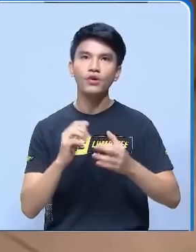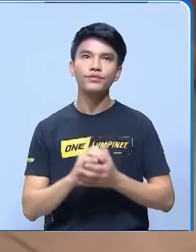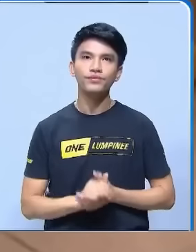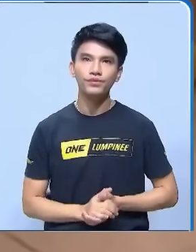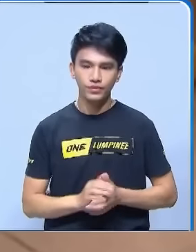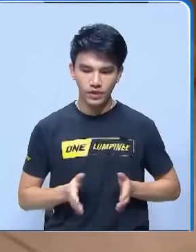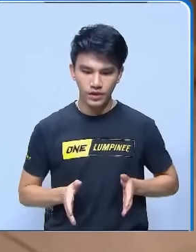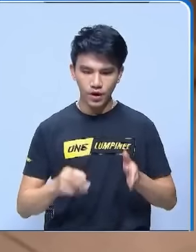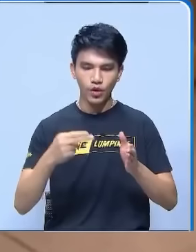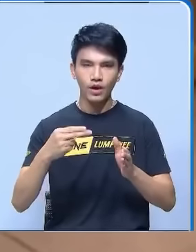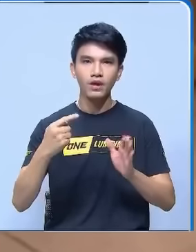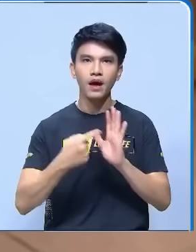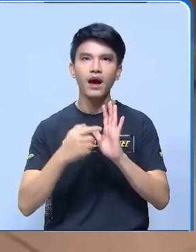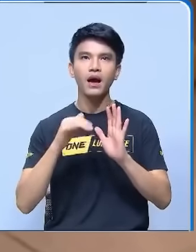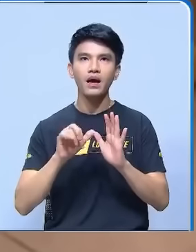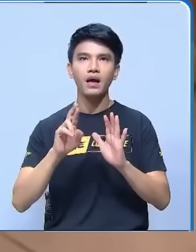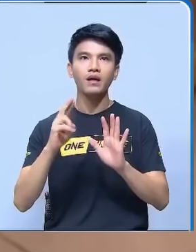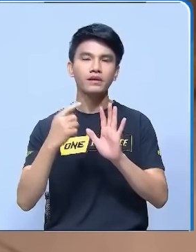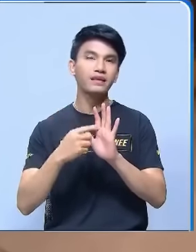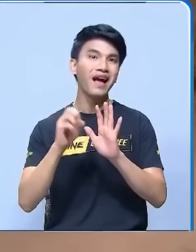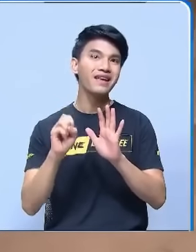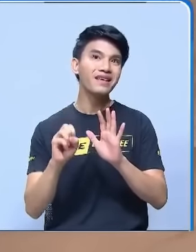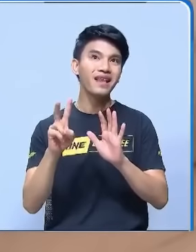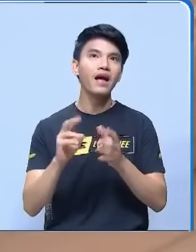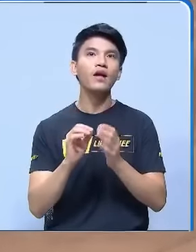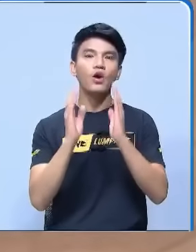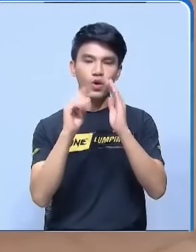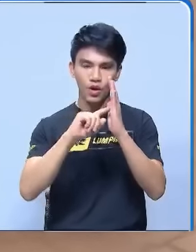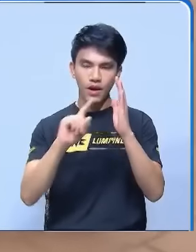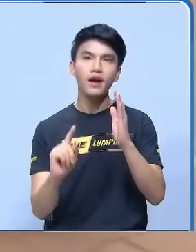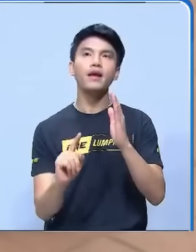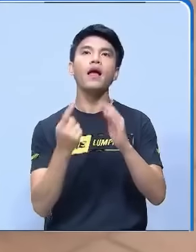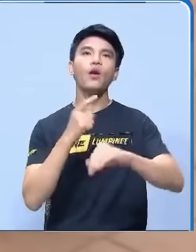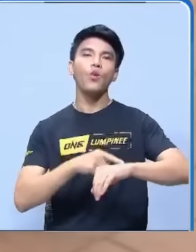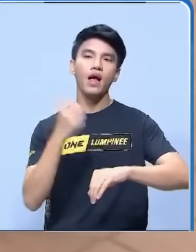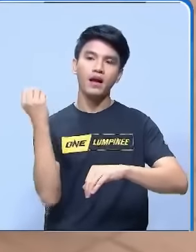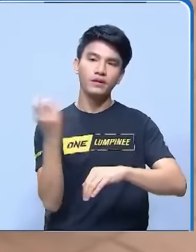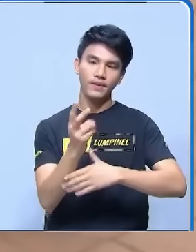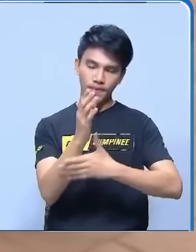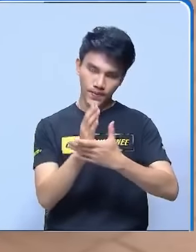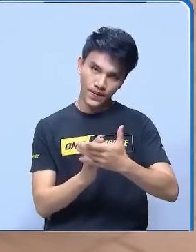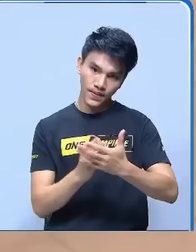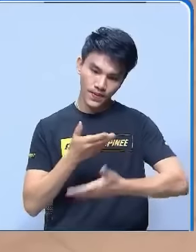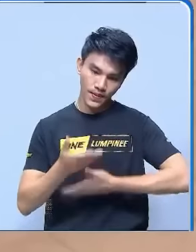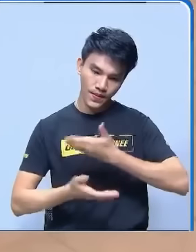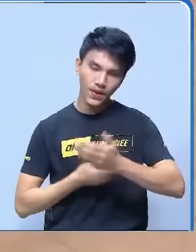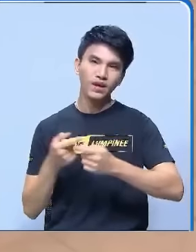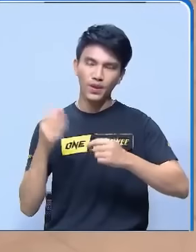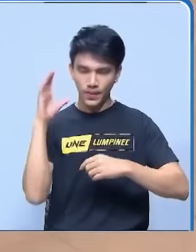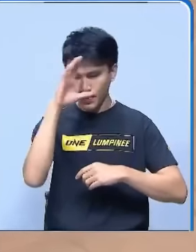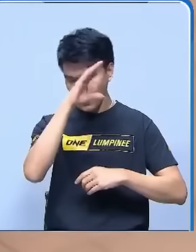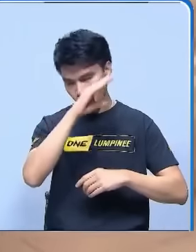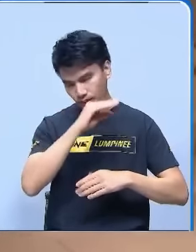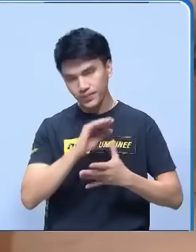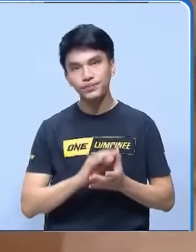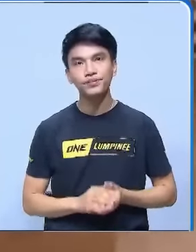หทัยราชวันที่3แล้วลูกค้ายังแน่นคิวแรกเนี่ยมากันตั้งแต่ 2:30 แล้วก็มาขายกันจนถึงช่วงค่ำอะค่ะ